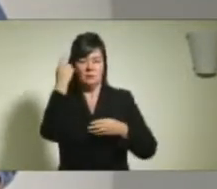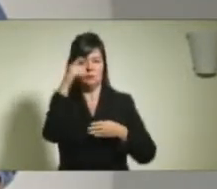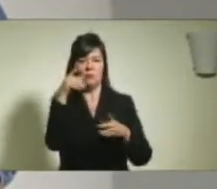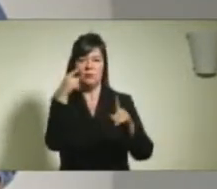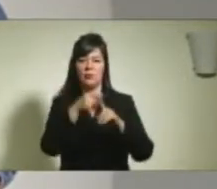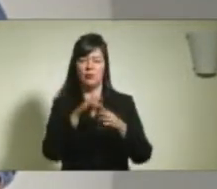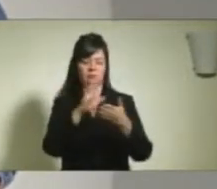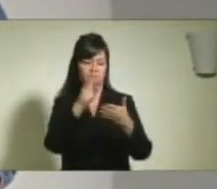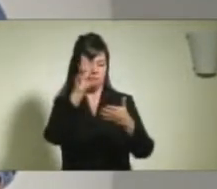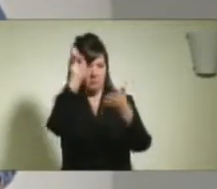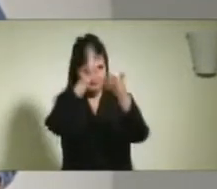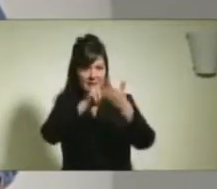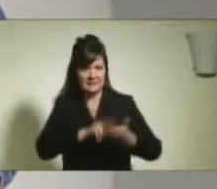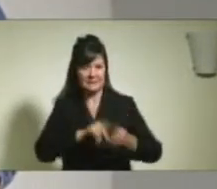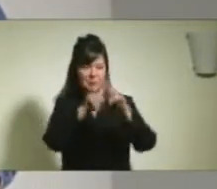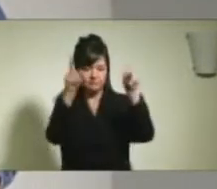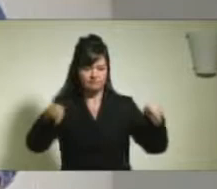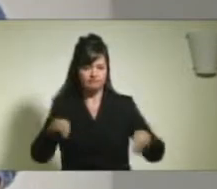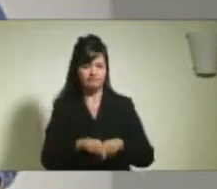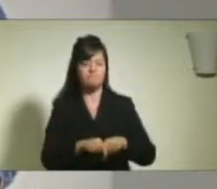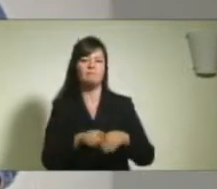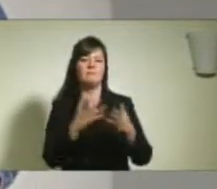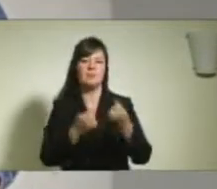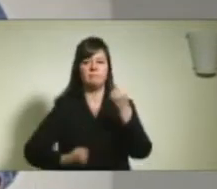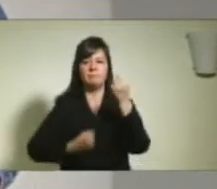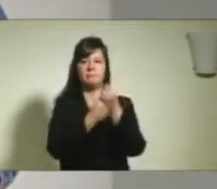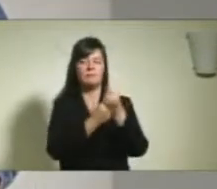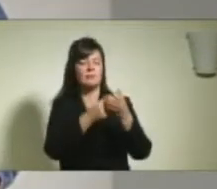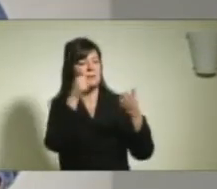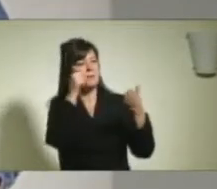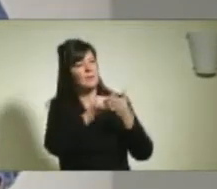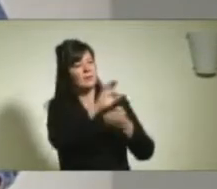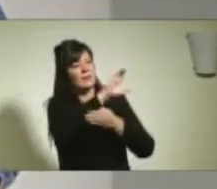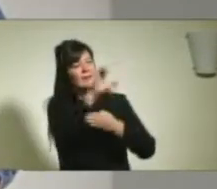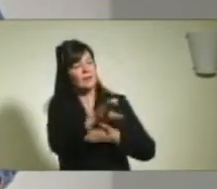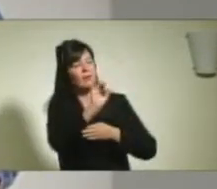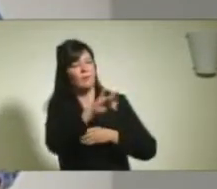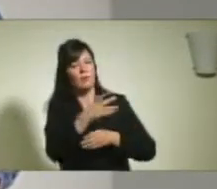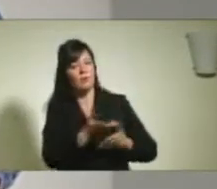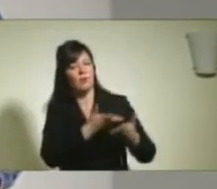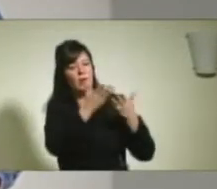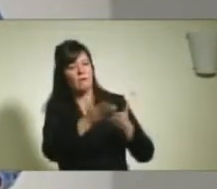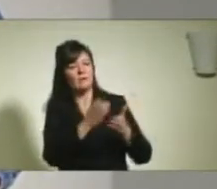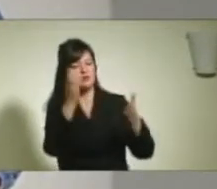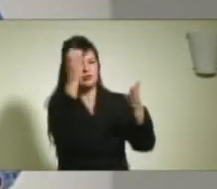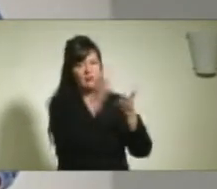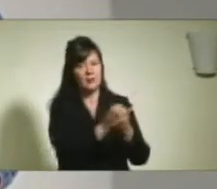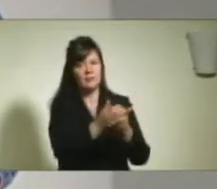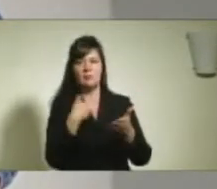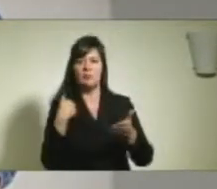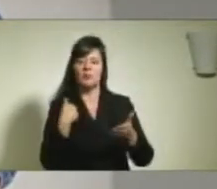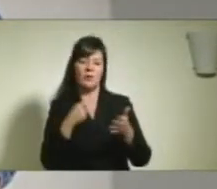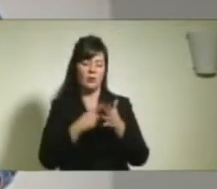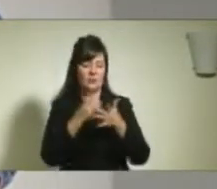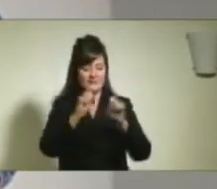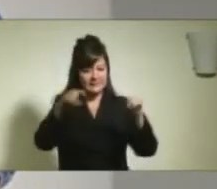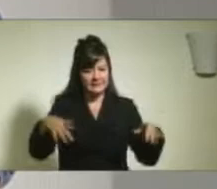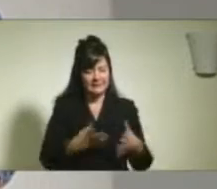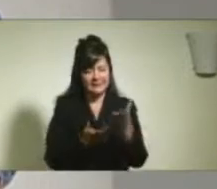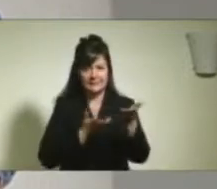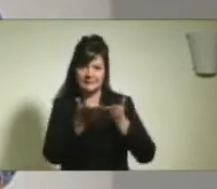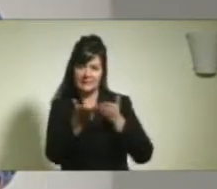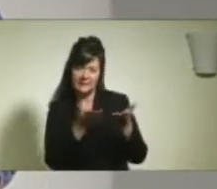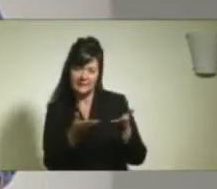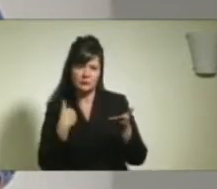ce document que Post Canada reçoive une charte pour qu'on puisse commencer à créer des services,